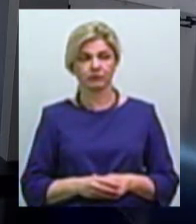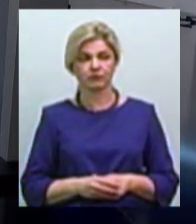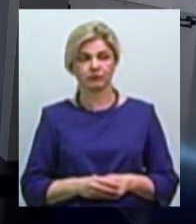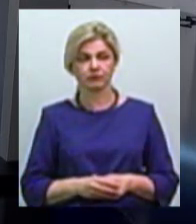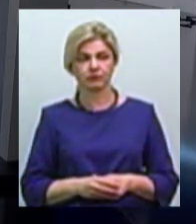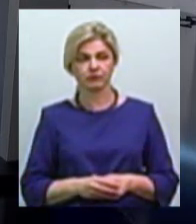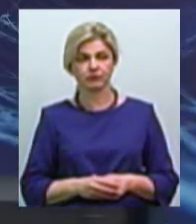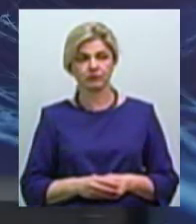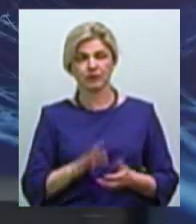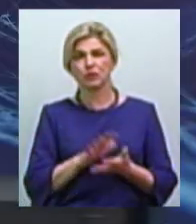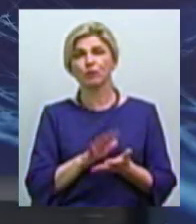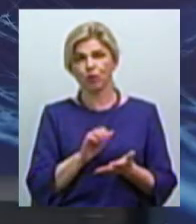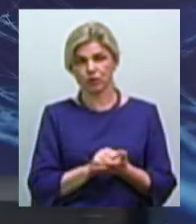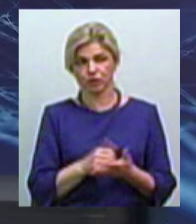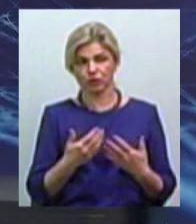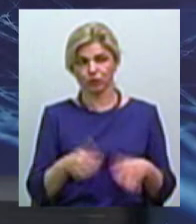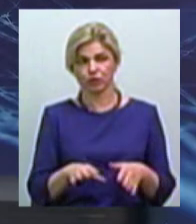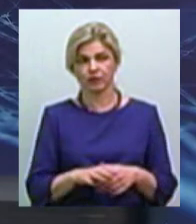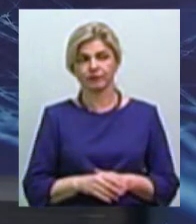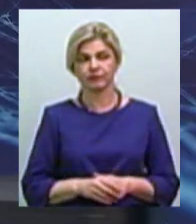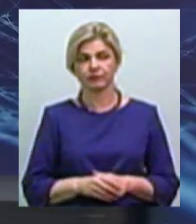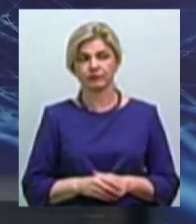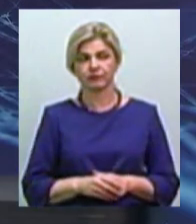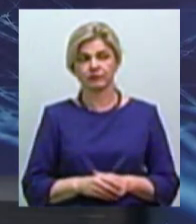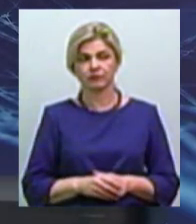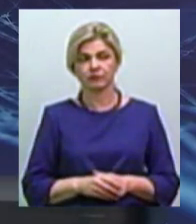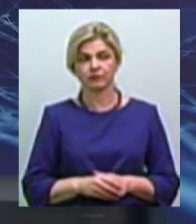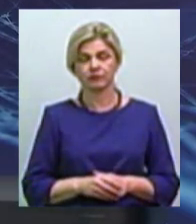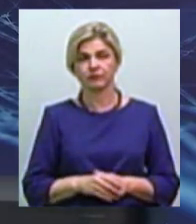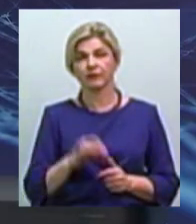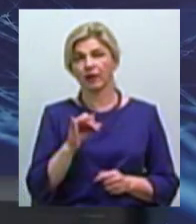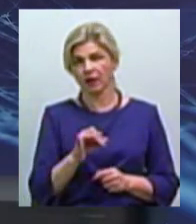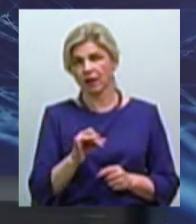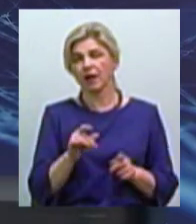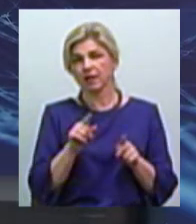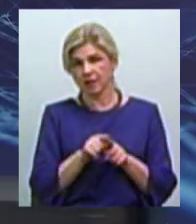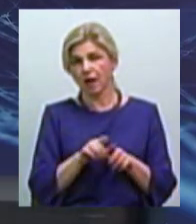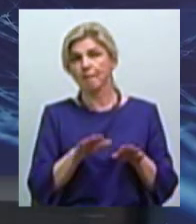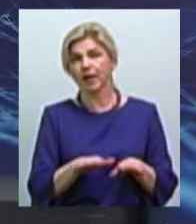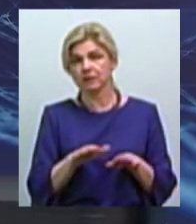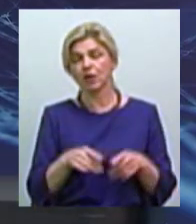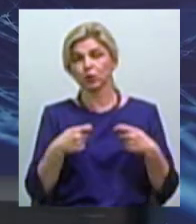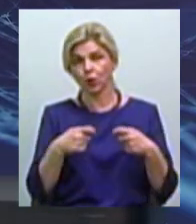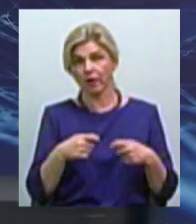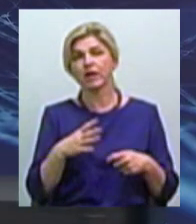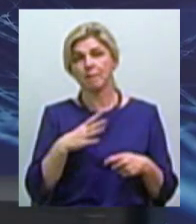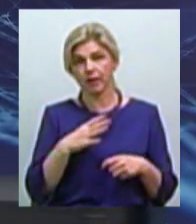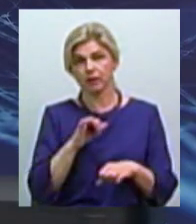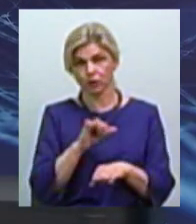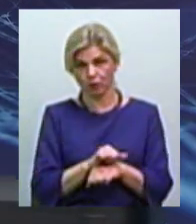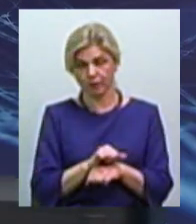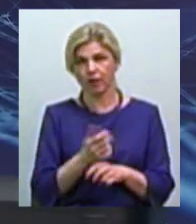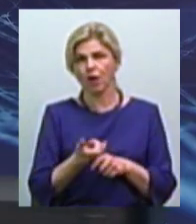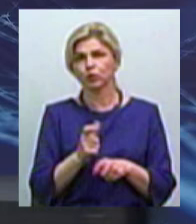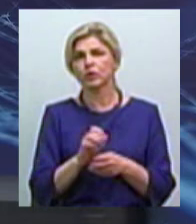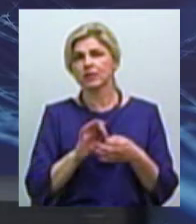вже спортився. Да, спорчений товар. І так декілька місць торгівлі було припинено. Це дуже